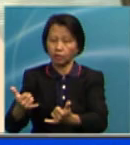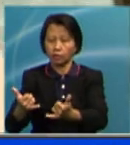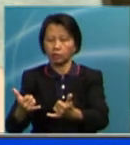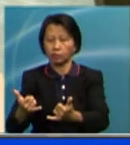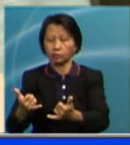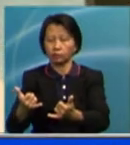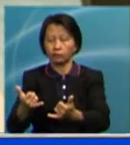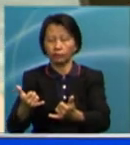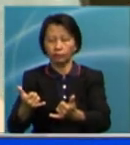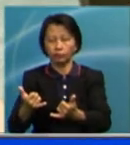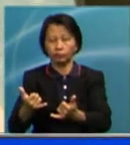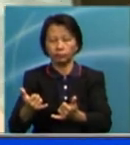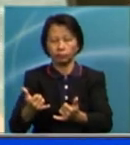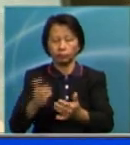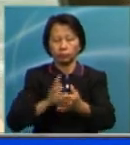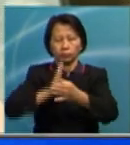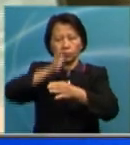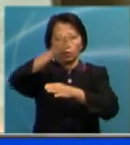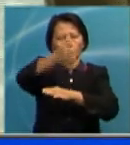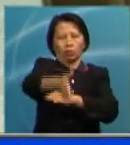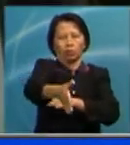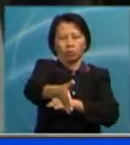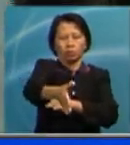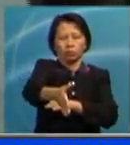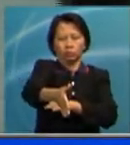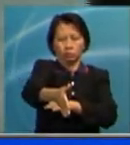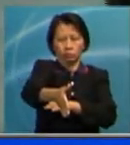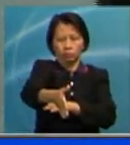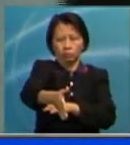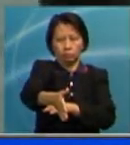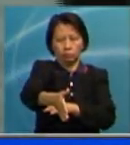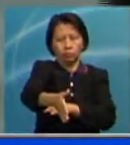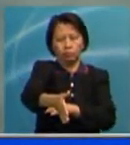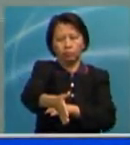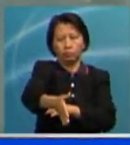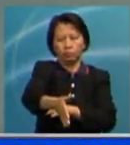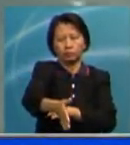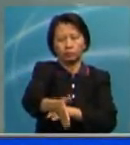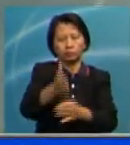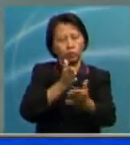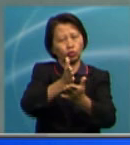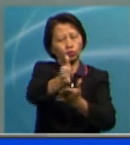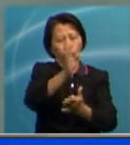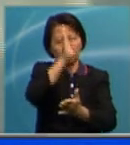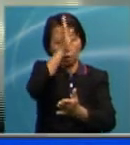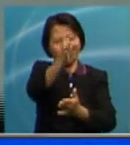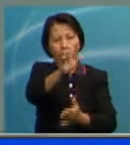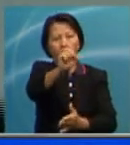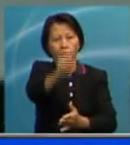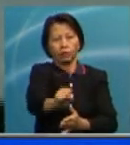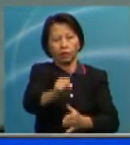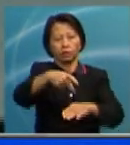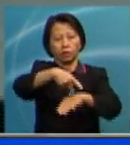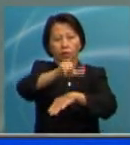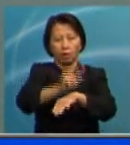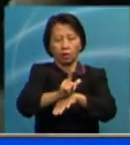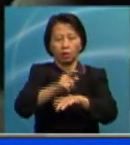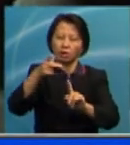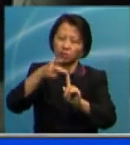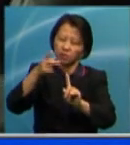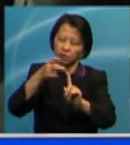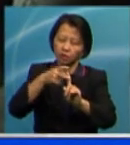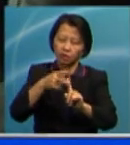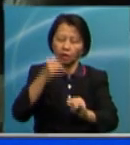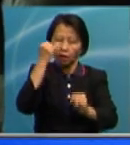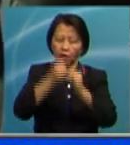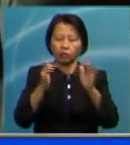sudah merintasi oke k ya terus ke arah selatan Langkawi Utara Penang last